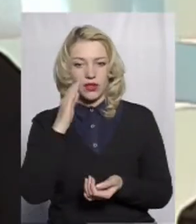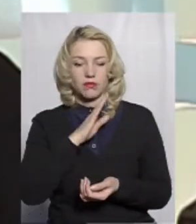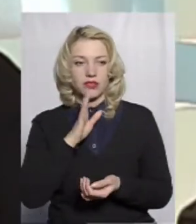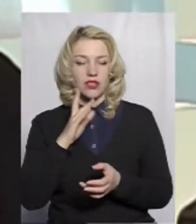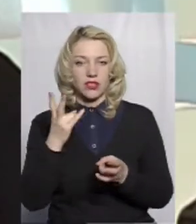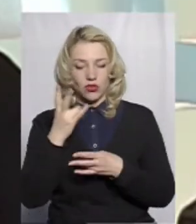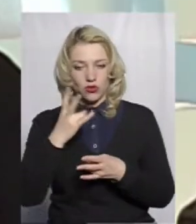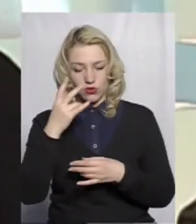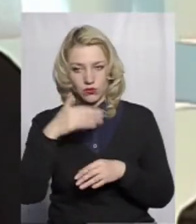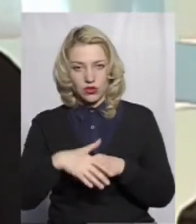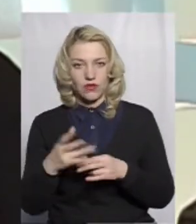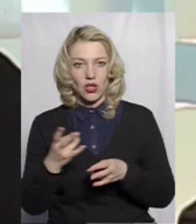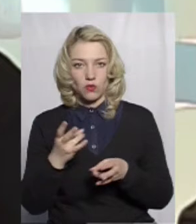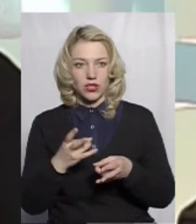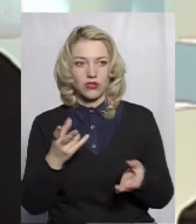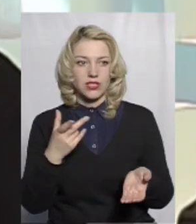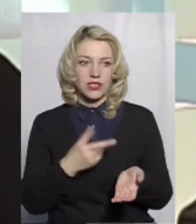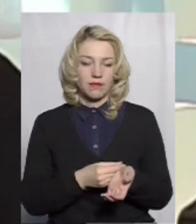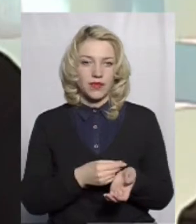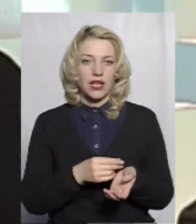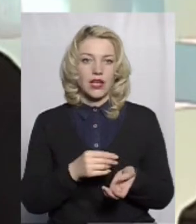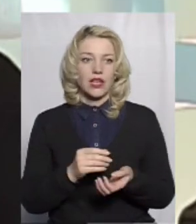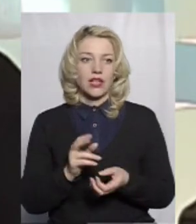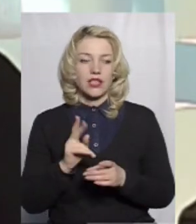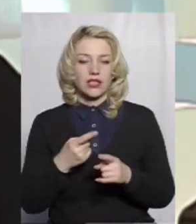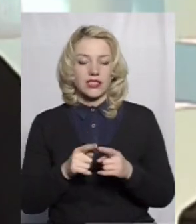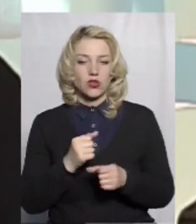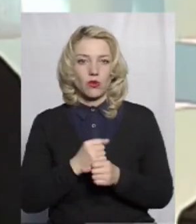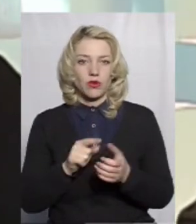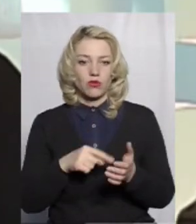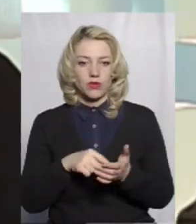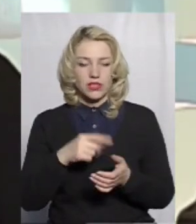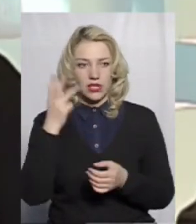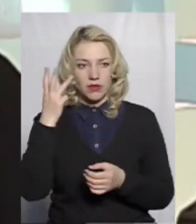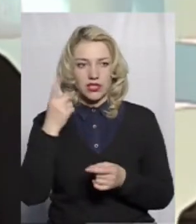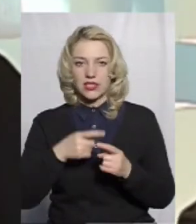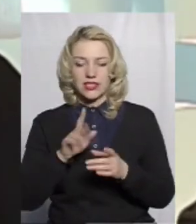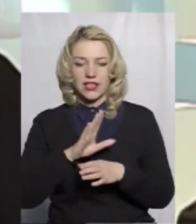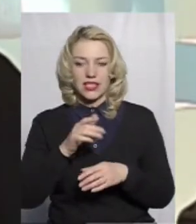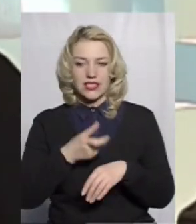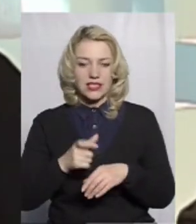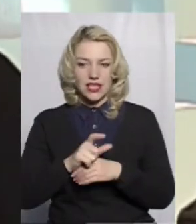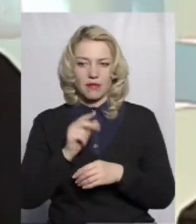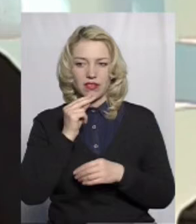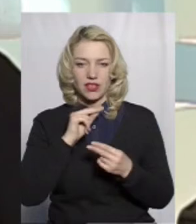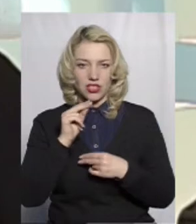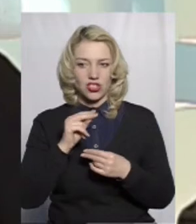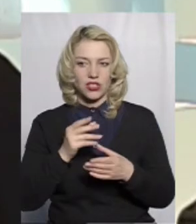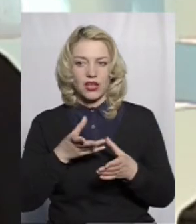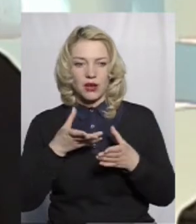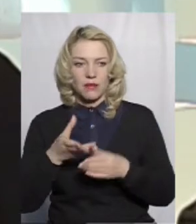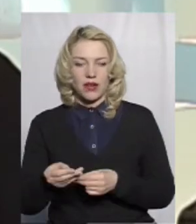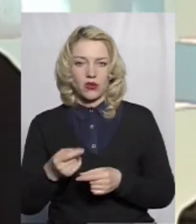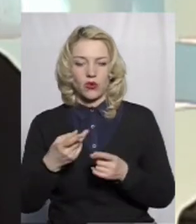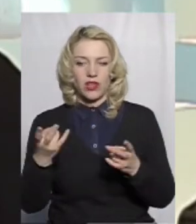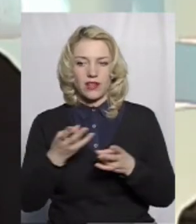розуміють необхідність, ультимативно, як це зроблено в місті Хмельницьку, напевно, це не самий ефективний засіб переконання людини про